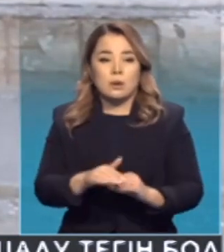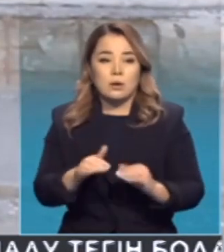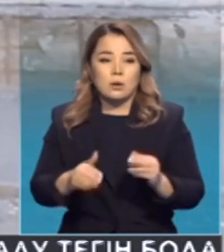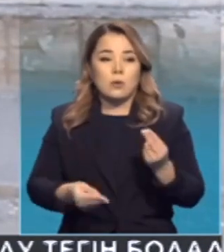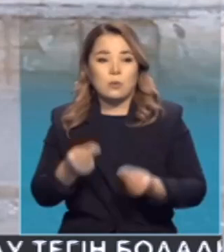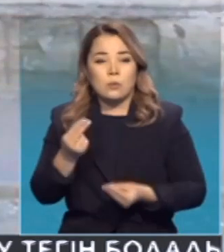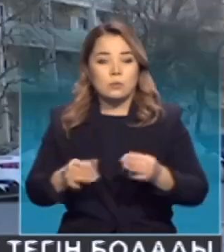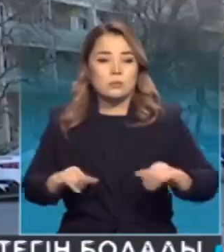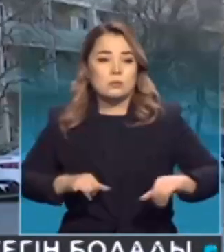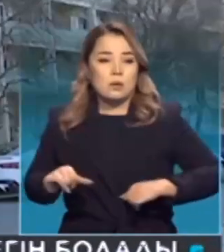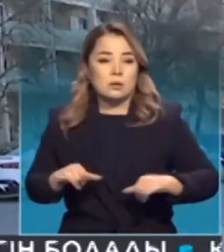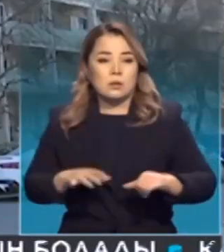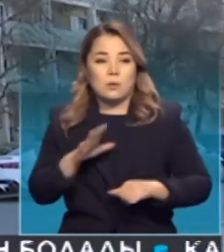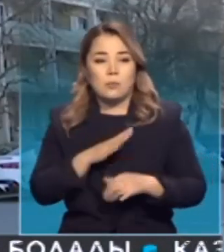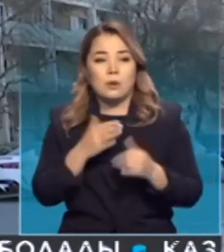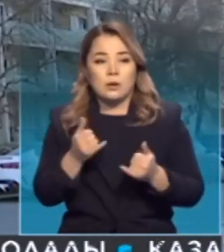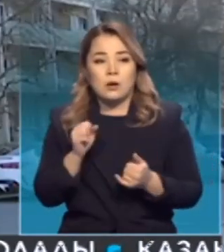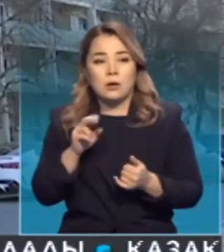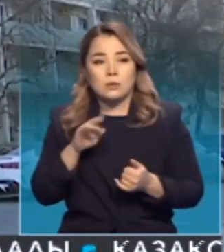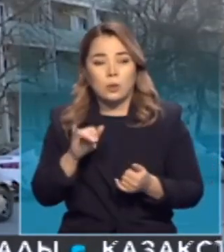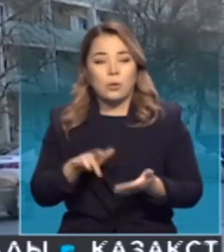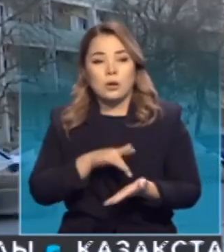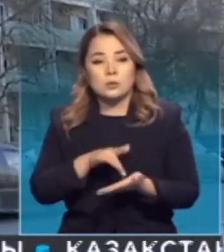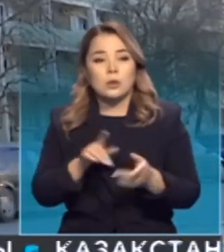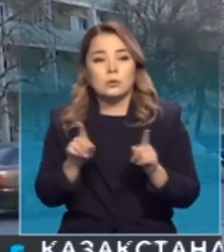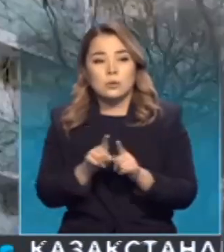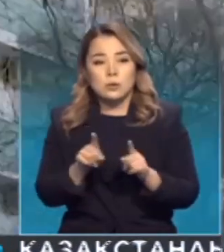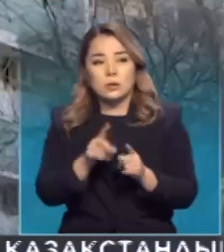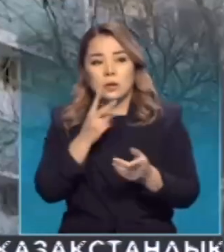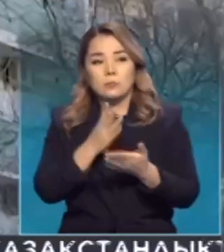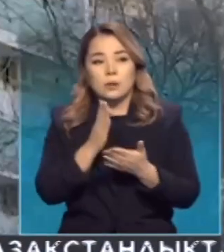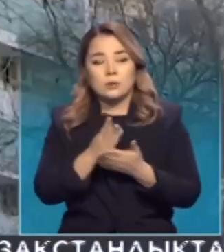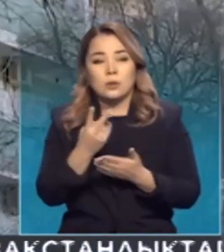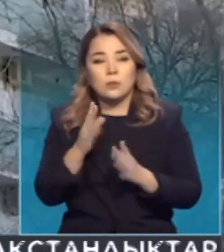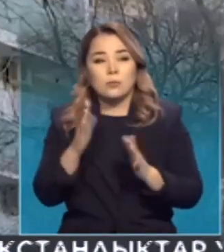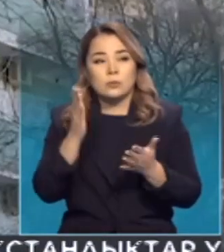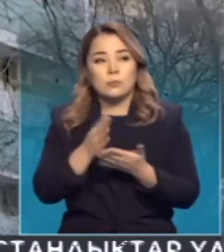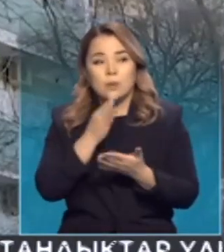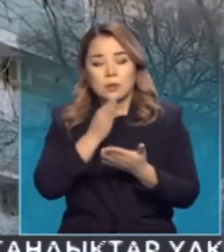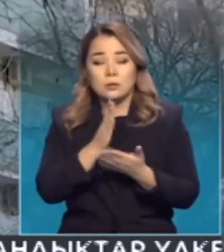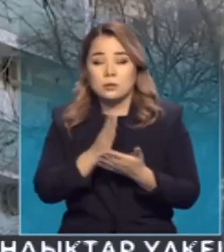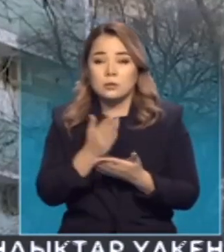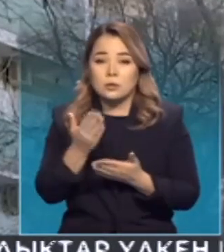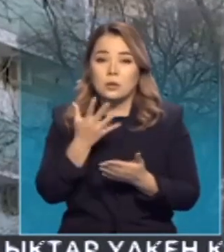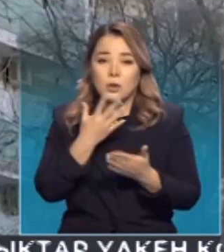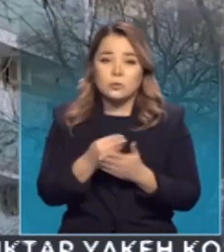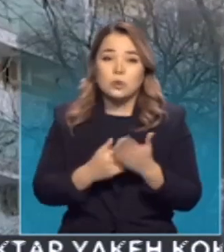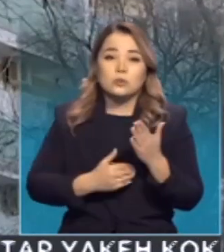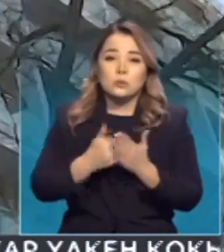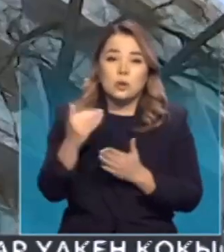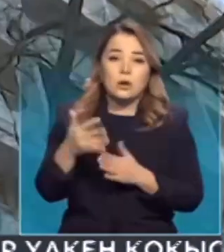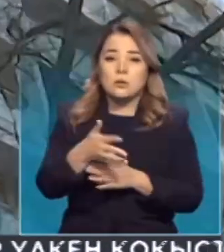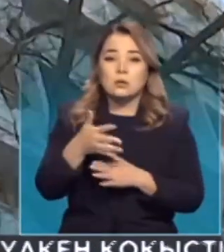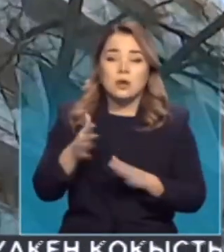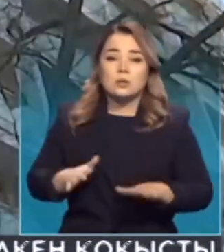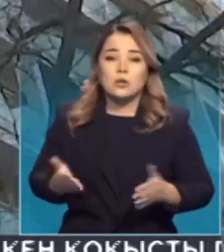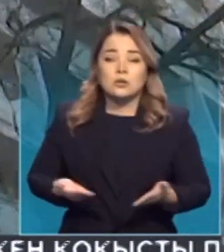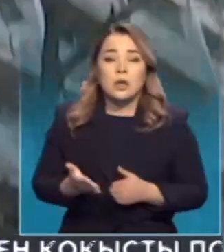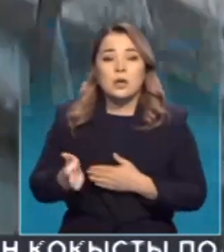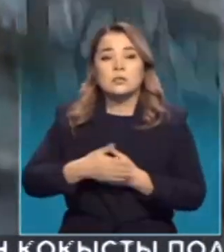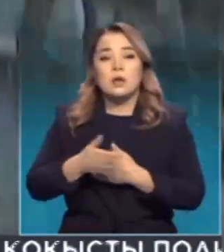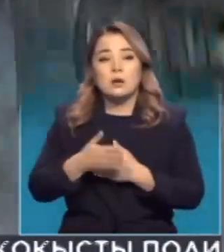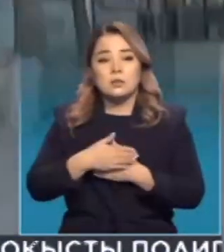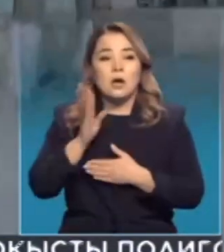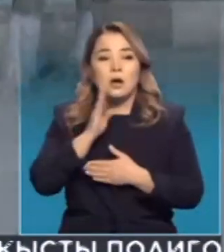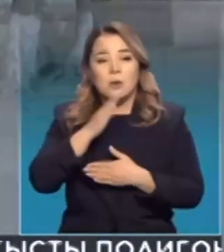жеткіншектер жүріпті. Ақтау қаласында бұған дейінде осыған ұқсас екі оқиға болған. Біріншісінде жоғары қабаттан лақтырылған есік